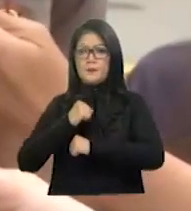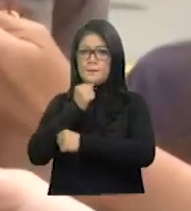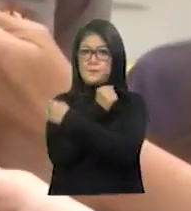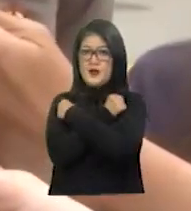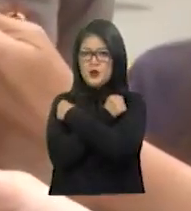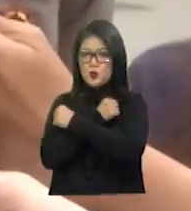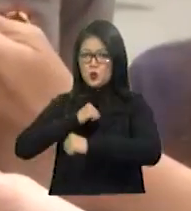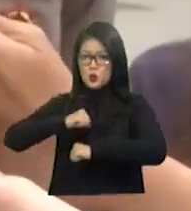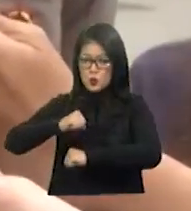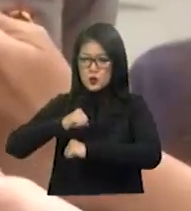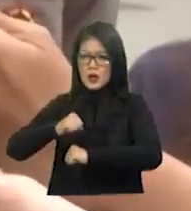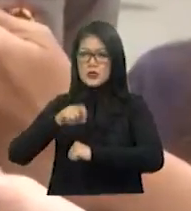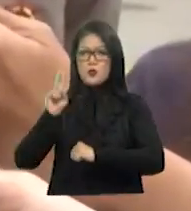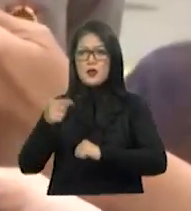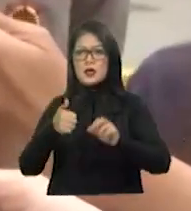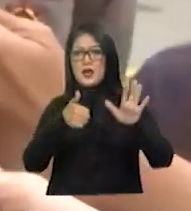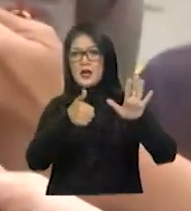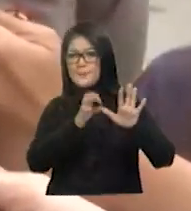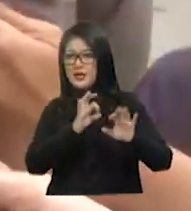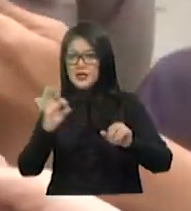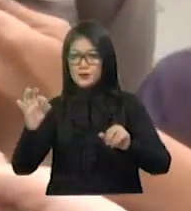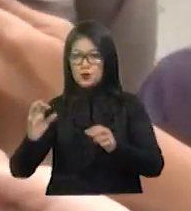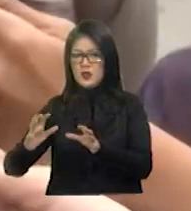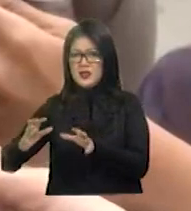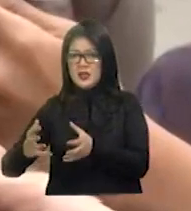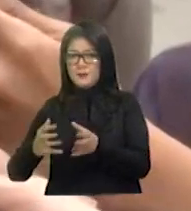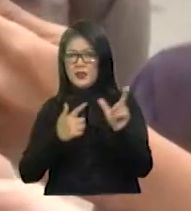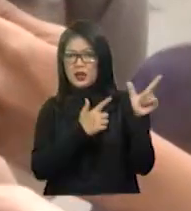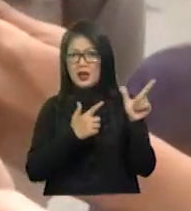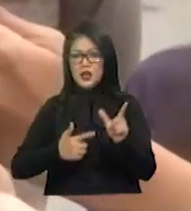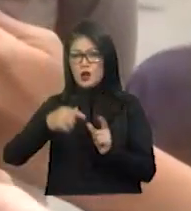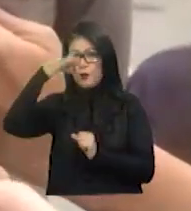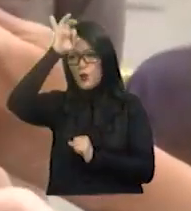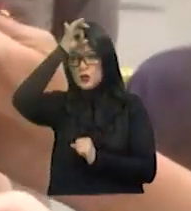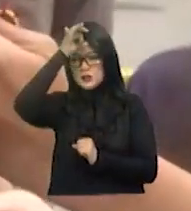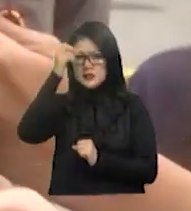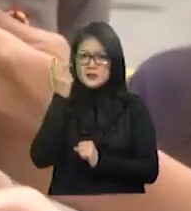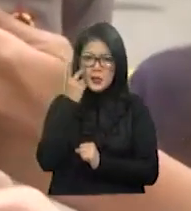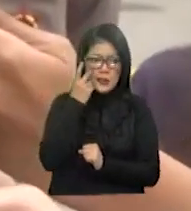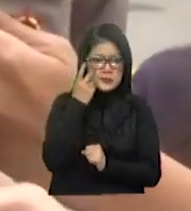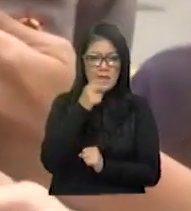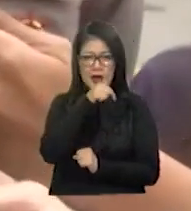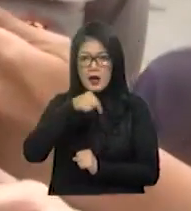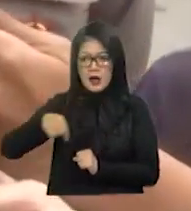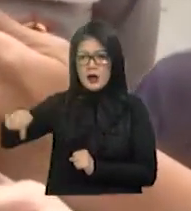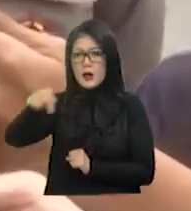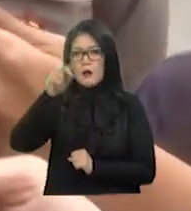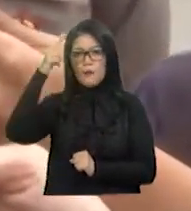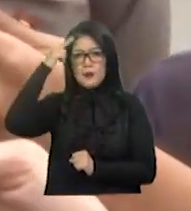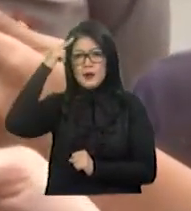titik sebanyak 6200 lebih personel gabungan TNI Polri dan juga Pemda DKI untuk